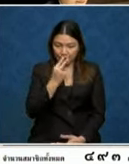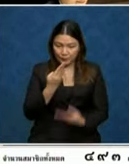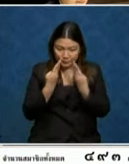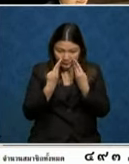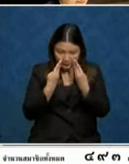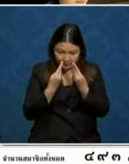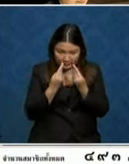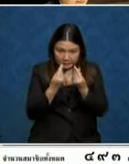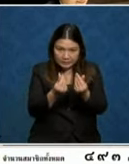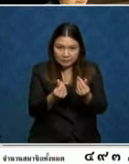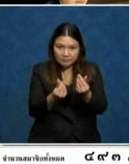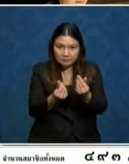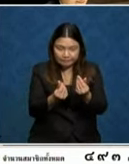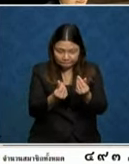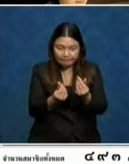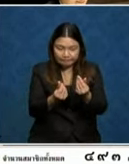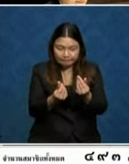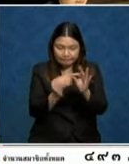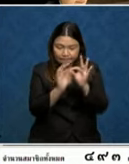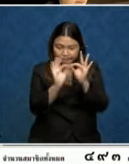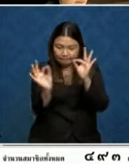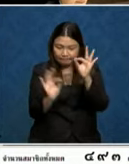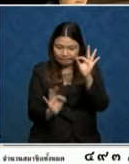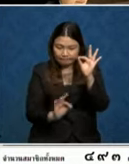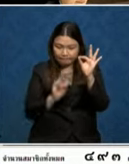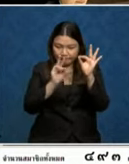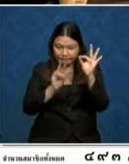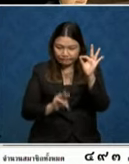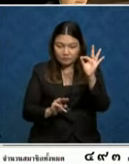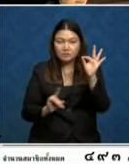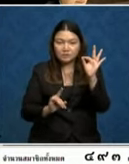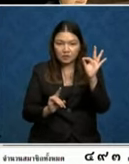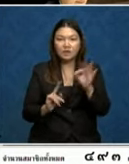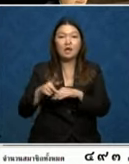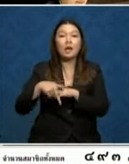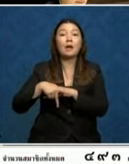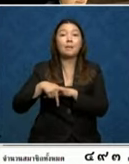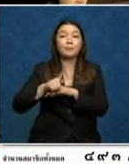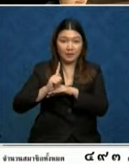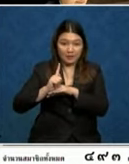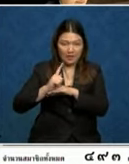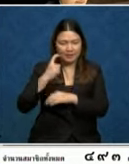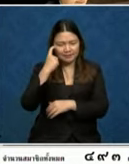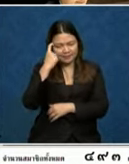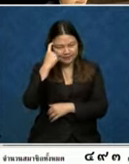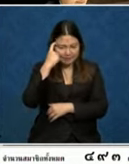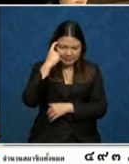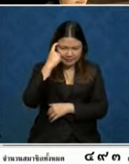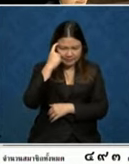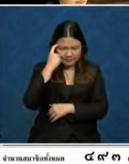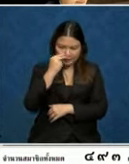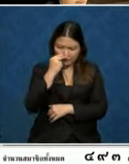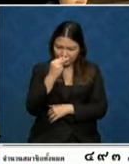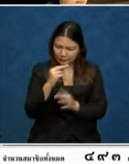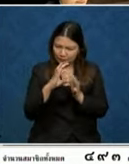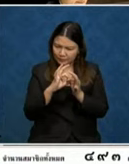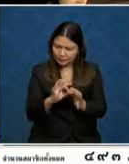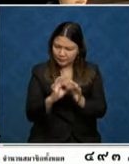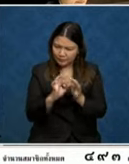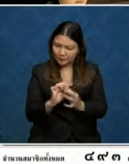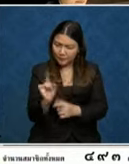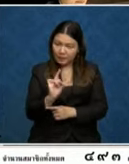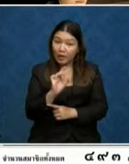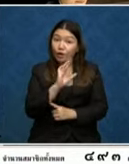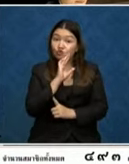ประเด็นที่ท่านประทานกรริการานเกรงว่าการแก้ไข